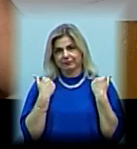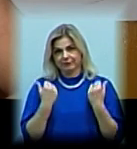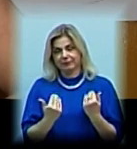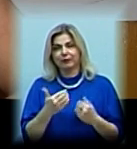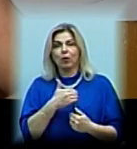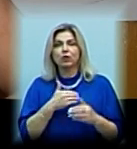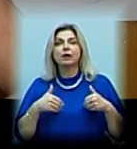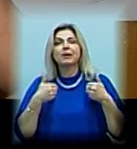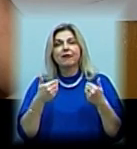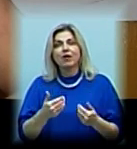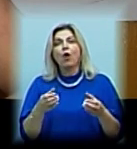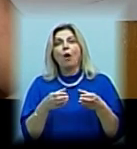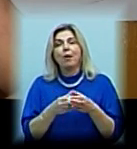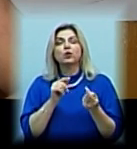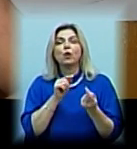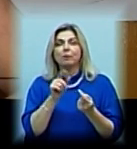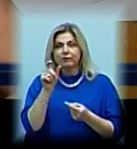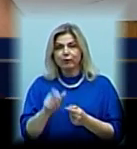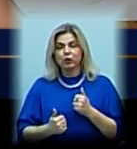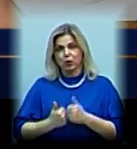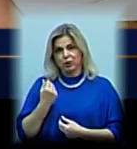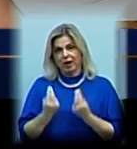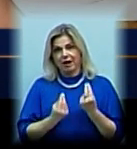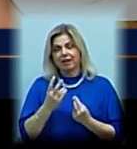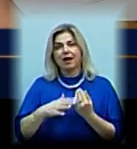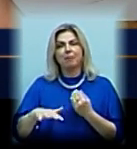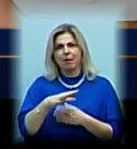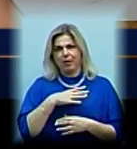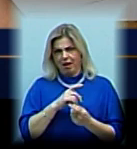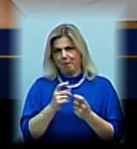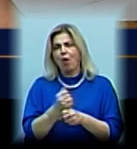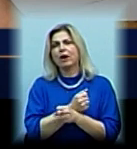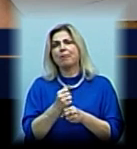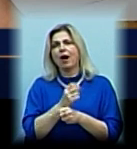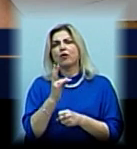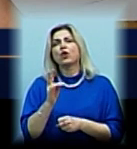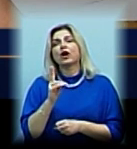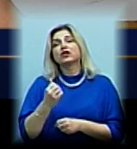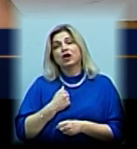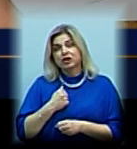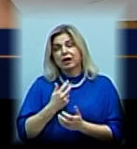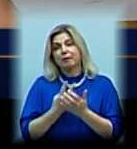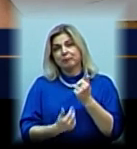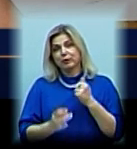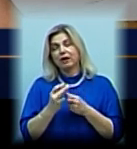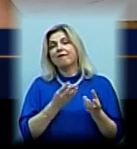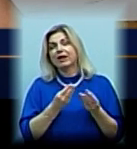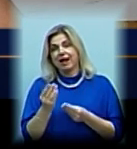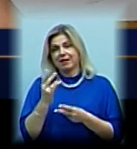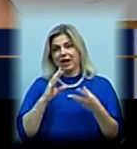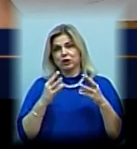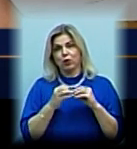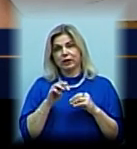Хочу привітати команду суперників. Достойна гра. На майданчику була боротьба, але, на жаль, ми її програли, що і вплинуло на